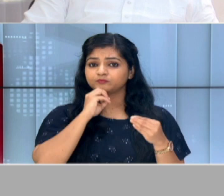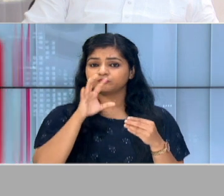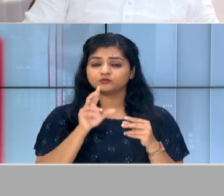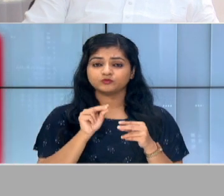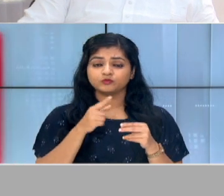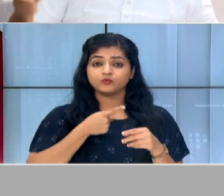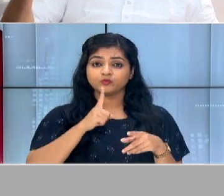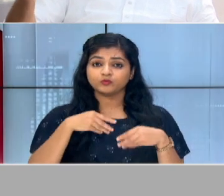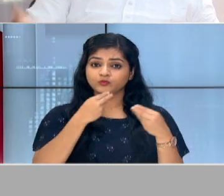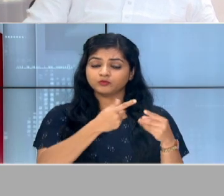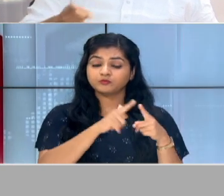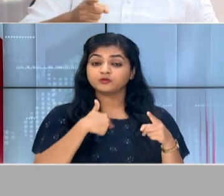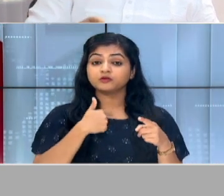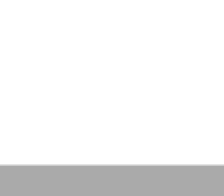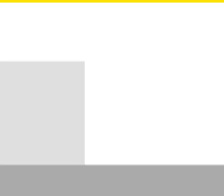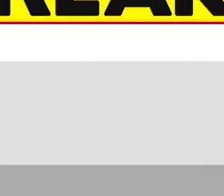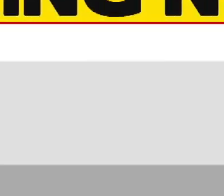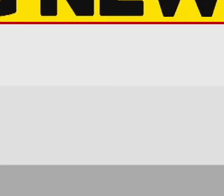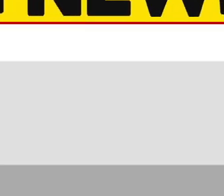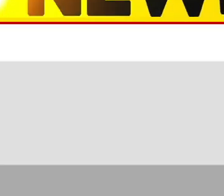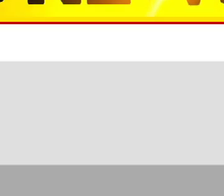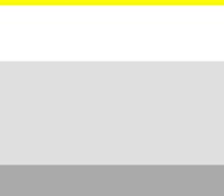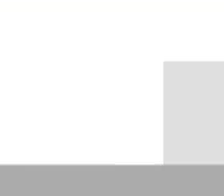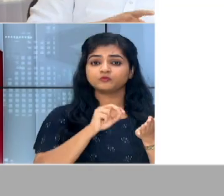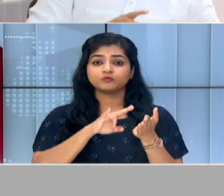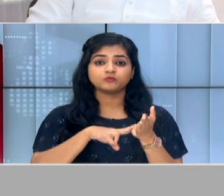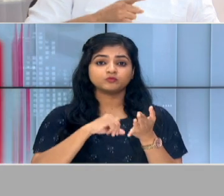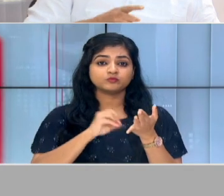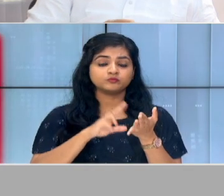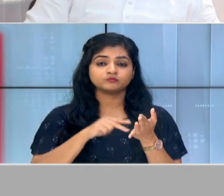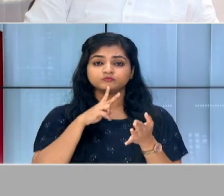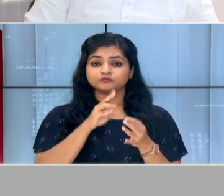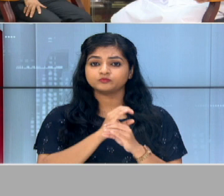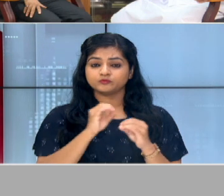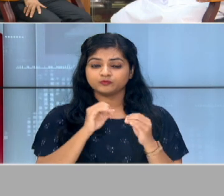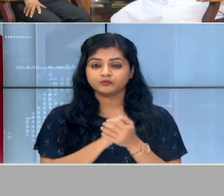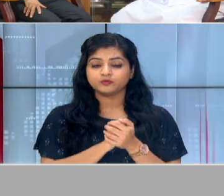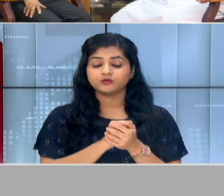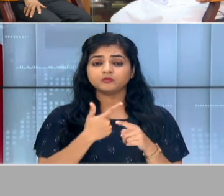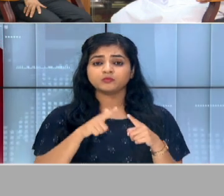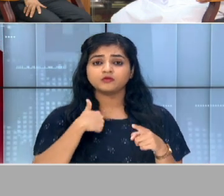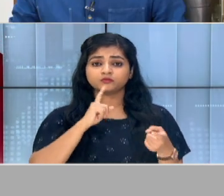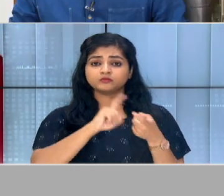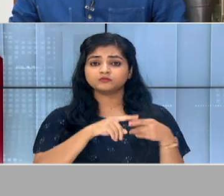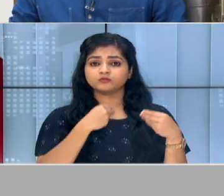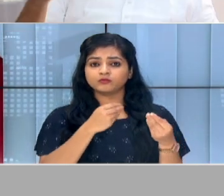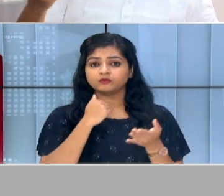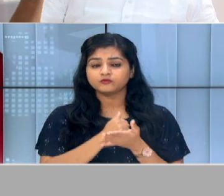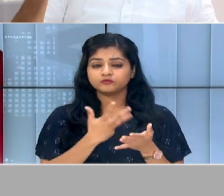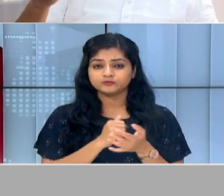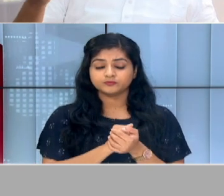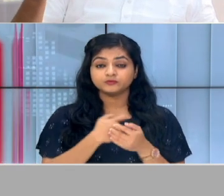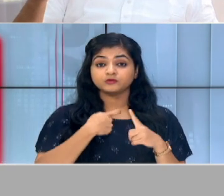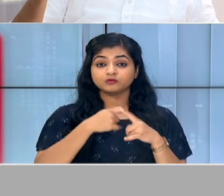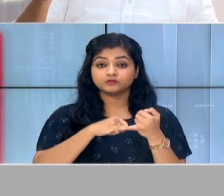ഭീഷണിപ്പെടുത്തിയിട്ട് പോലും അദ്ദേഹം അത് പറഞ്ഞില്ലെന്ന് മാത്രമല്ല, അദ്ദേഹത്തിന് മജിസ്ട്രേറ്റ് കോടതിയിൽ പരാതി കൊടുത്ത ഒരാൾ. ഞാൻ എന്തിനാണ് ശത്രുവാക്കണം? എന്നെ പറ്റി അങ്ങനെ